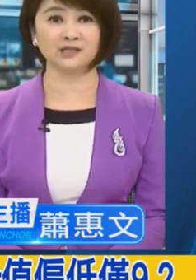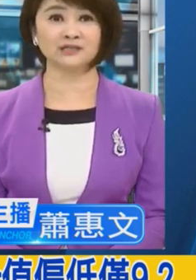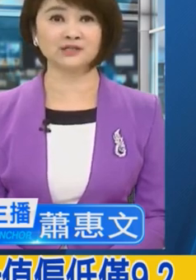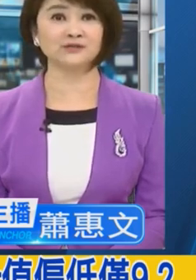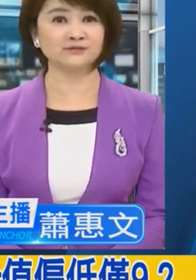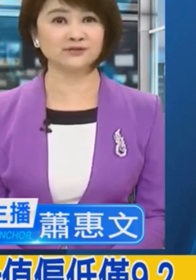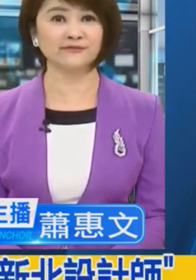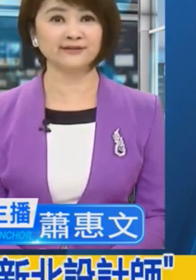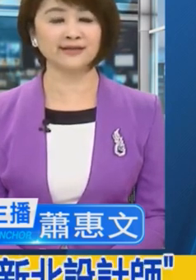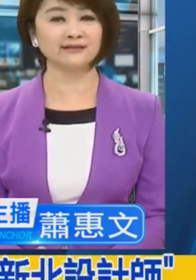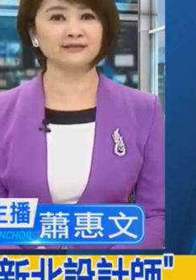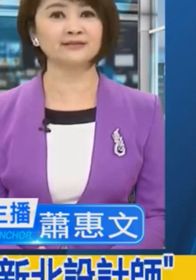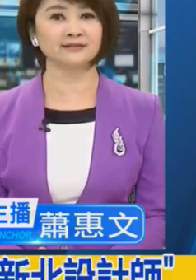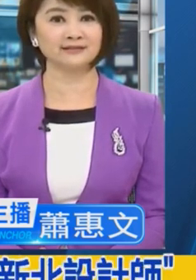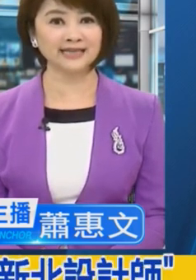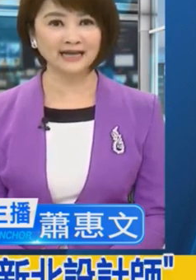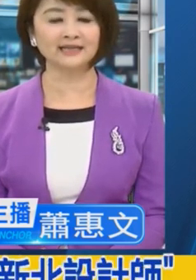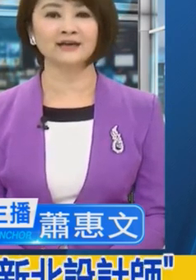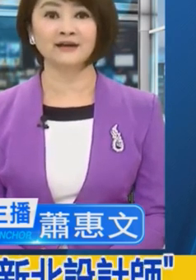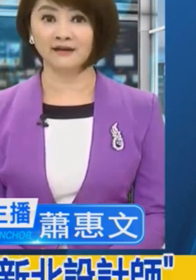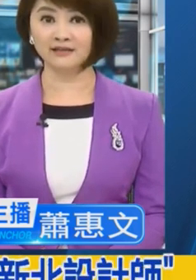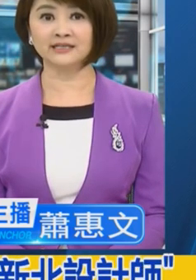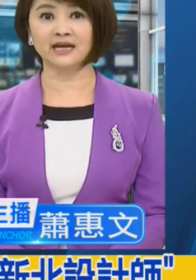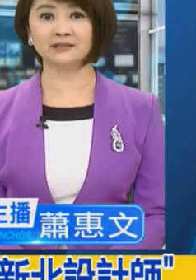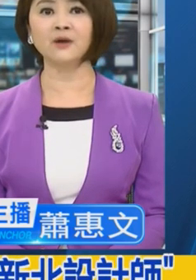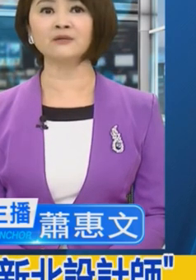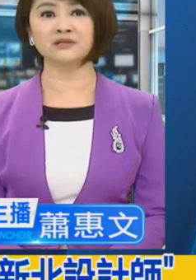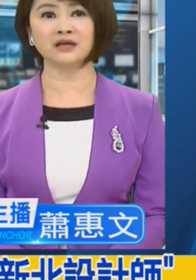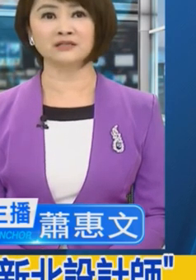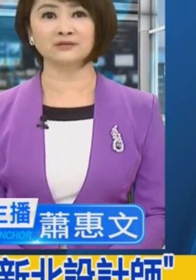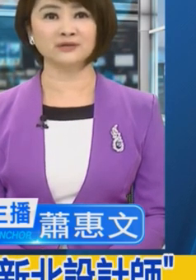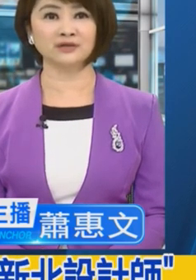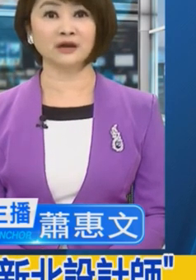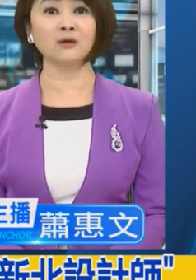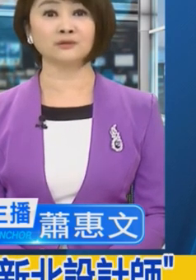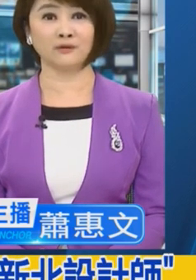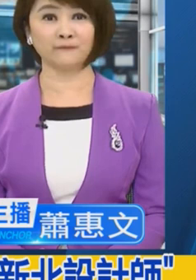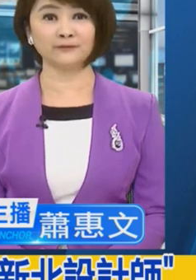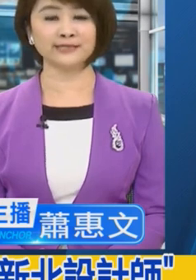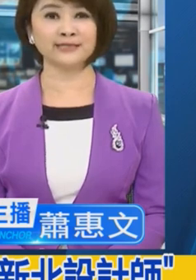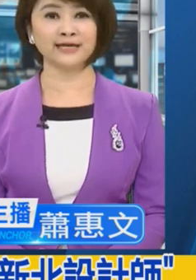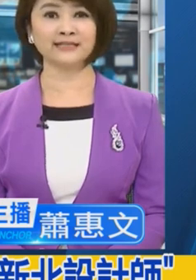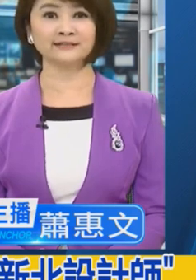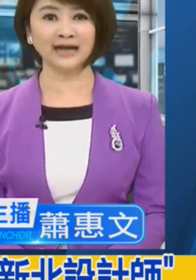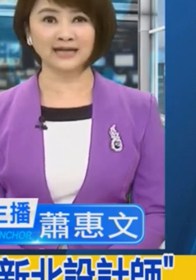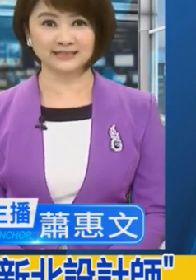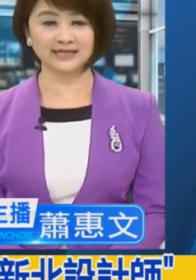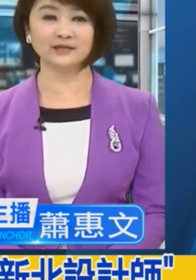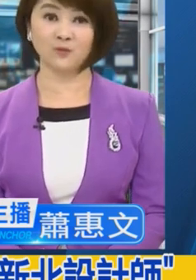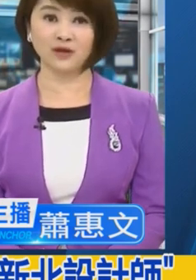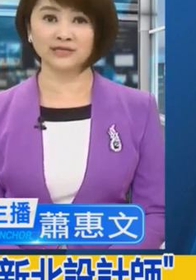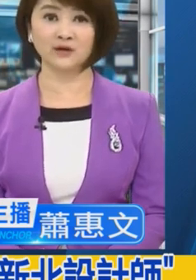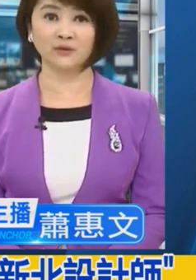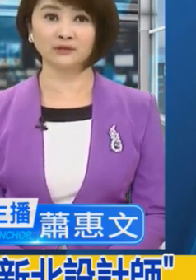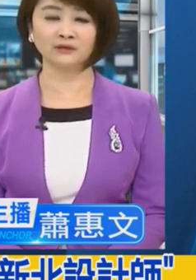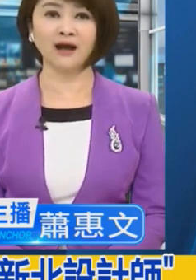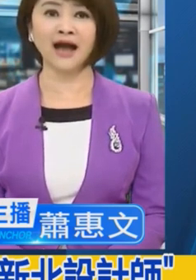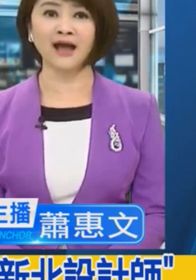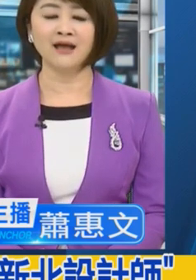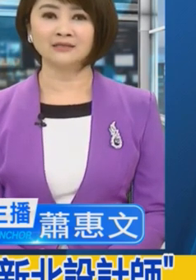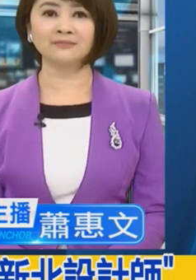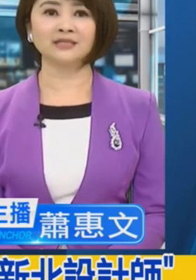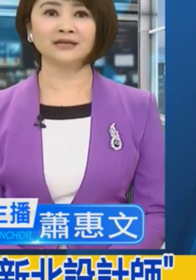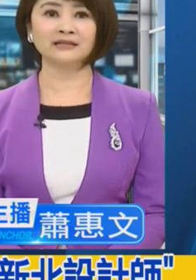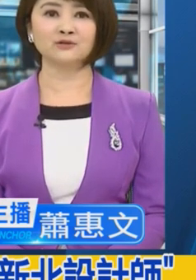新北设计师吃饭餐厅客人的家里，而且他同时也是确诊高雄夫妻个案的大姐。往前回推